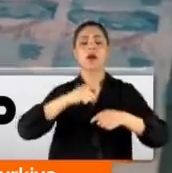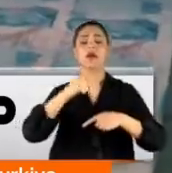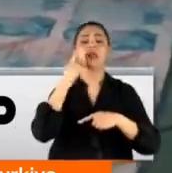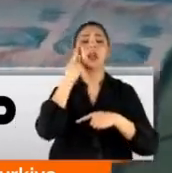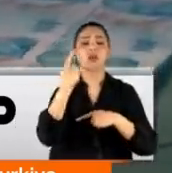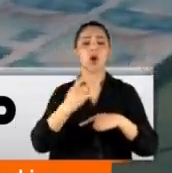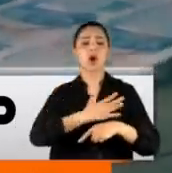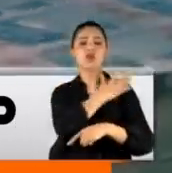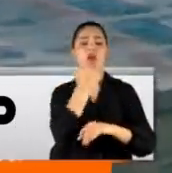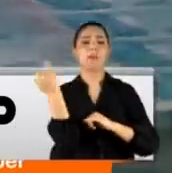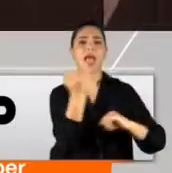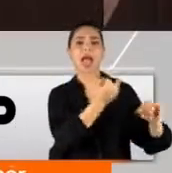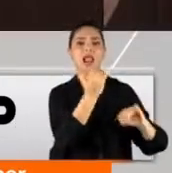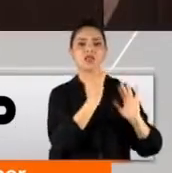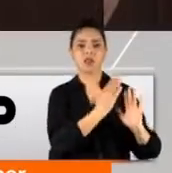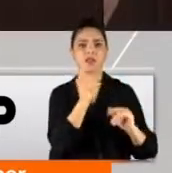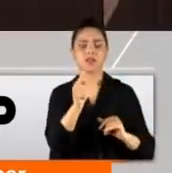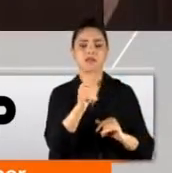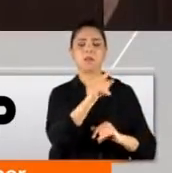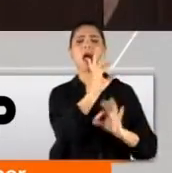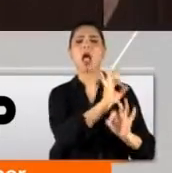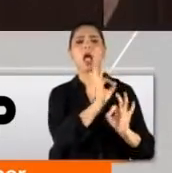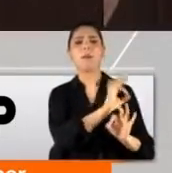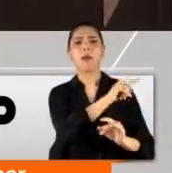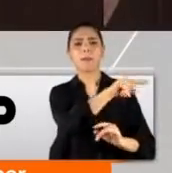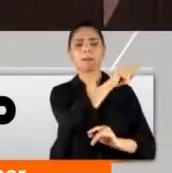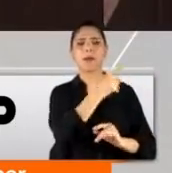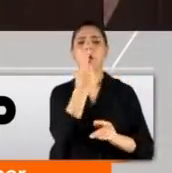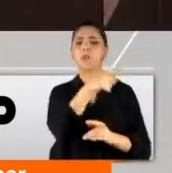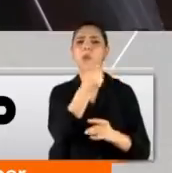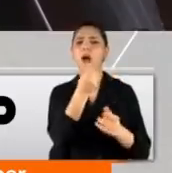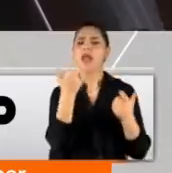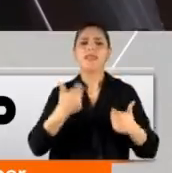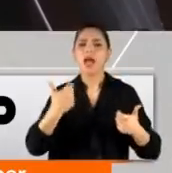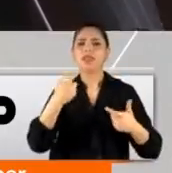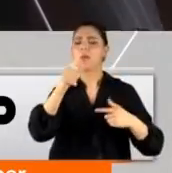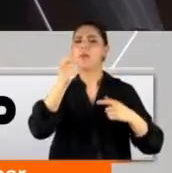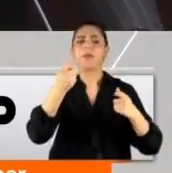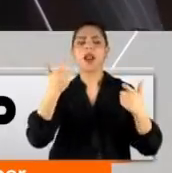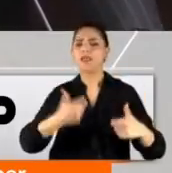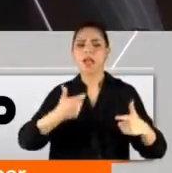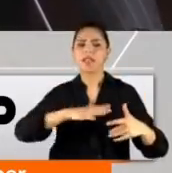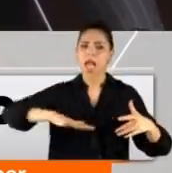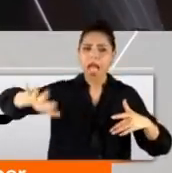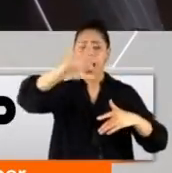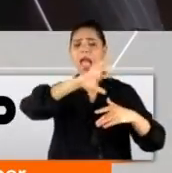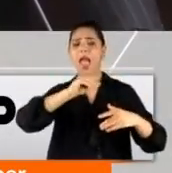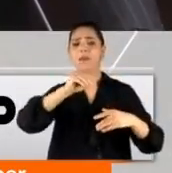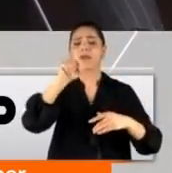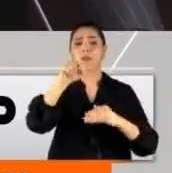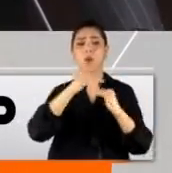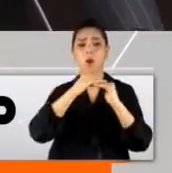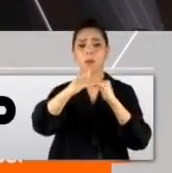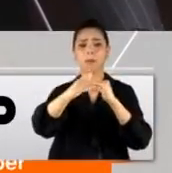yönelik eleştirilerini sürdürdü. Tutturmuşlar, şu kadar para nerede? O kadar para hepsi bu